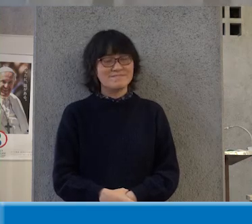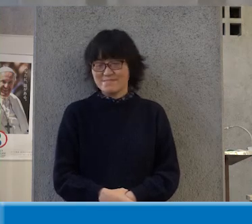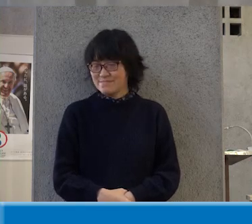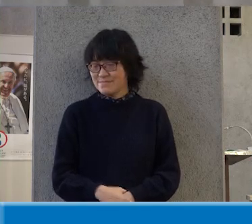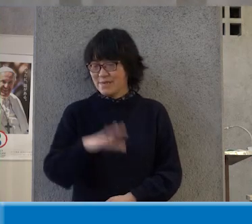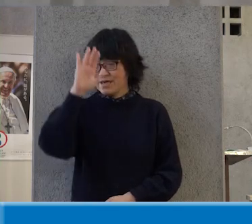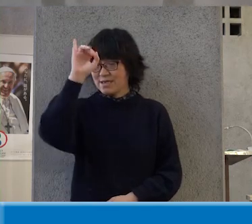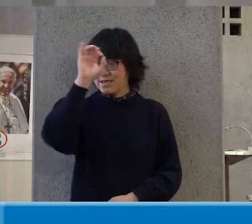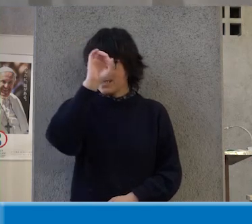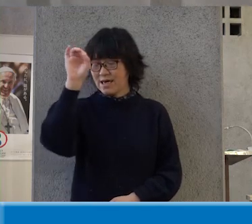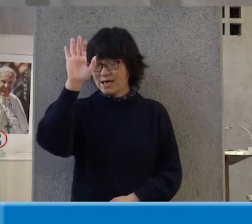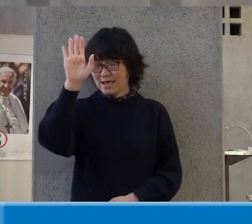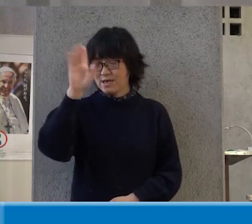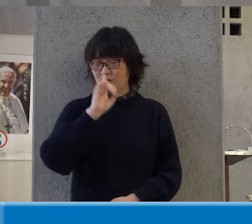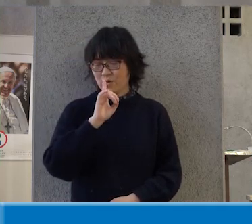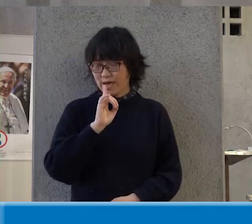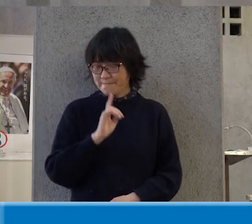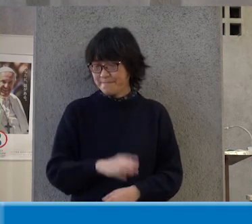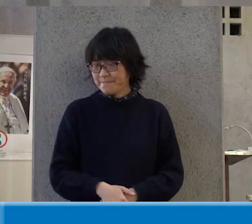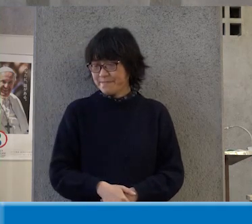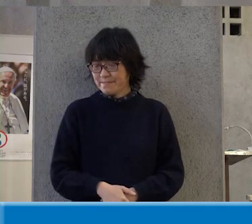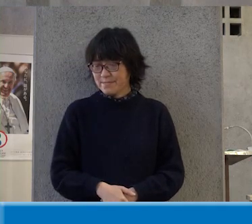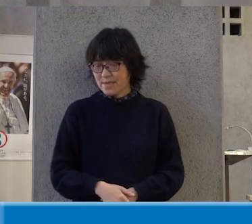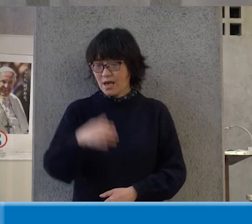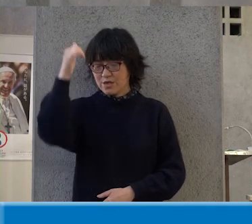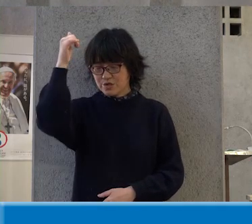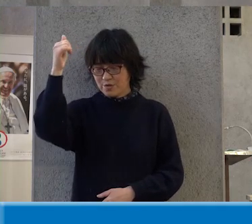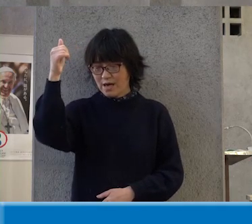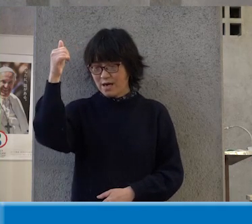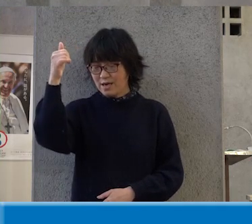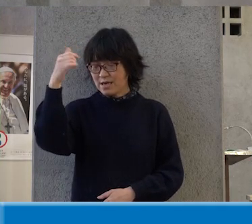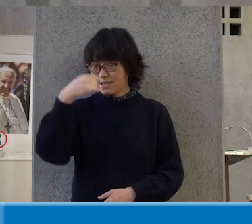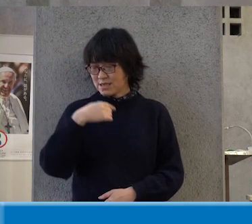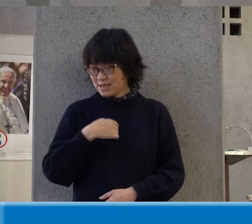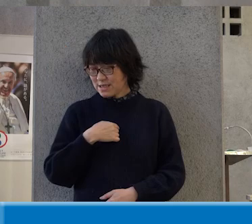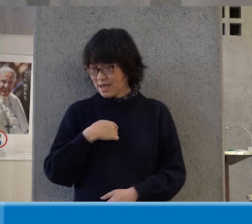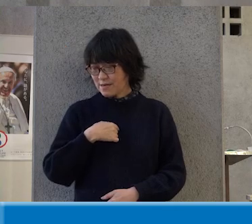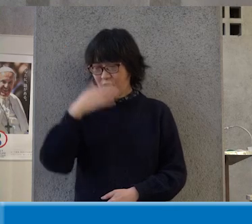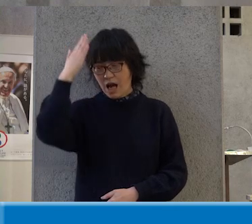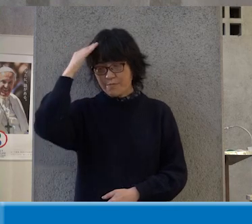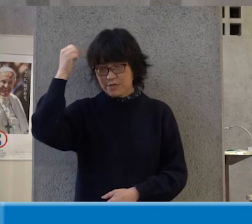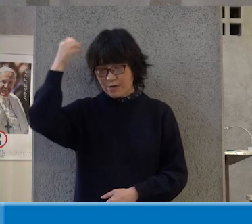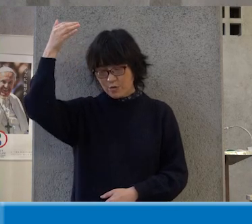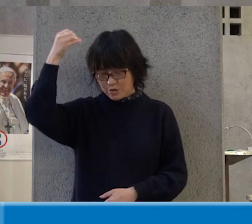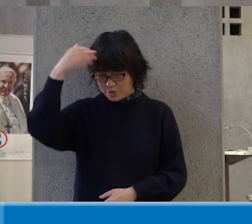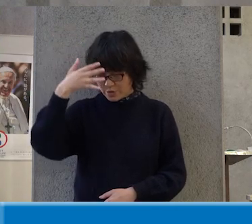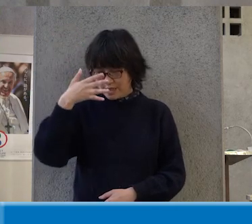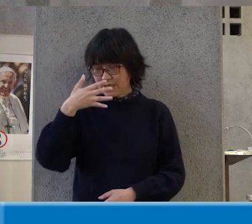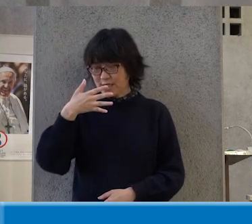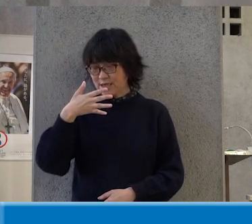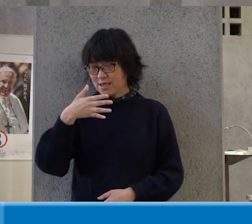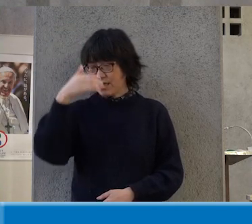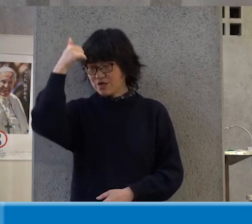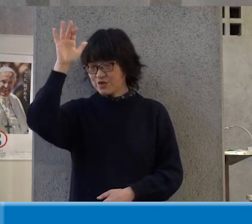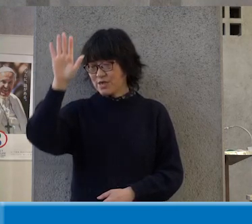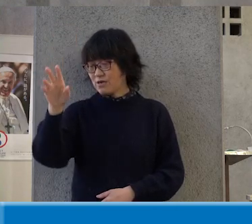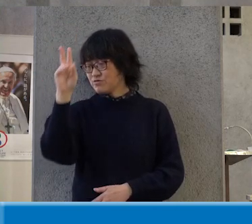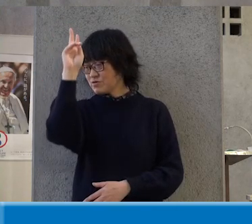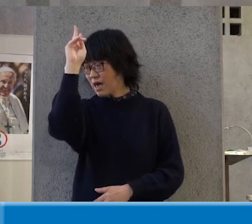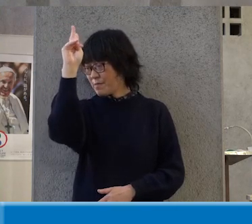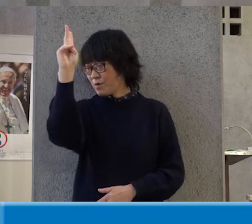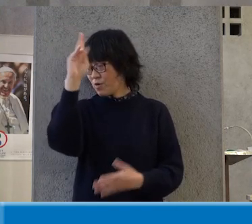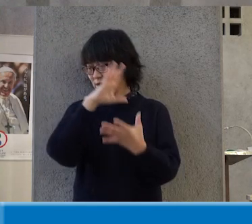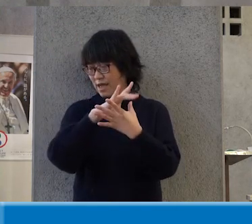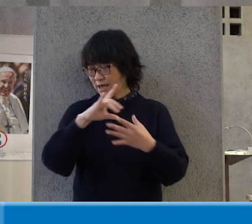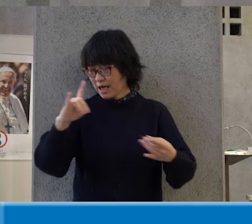イザヤの預言、主は私に油を注ぎ、主なる神